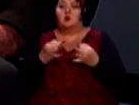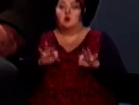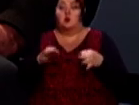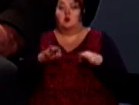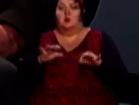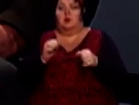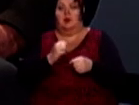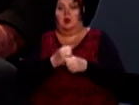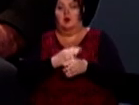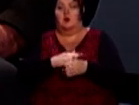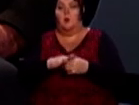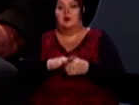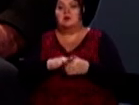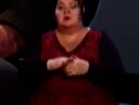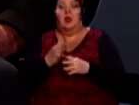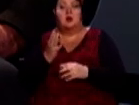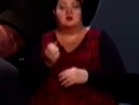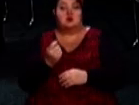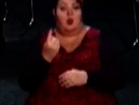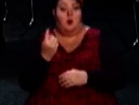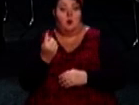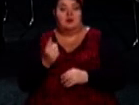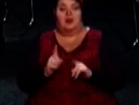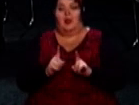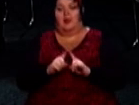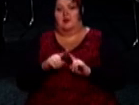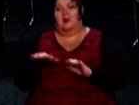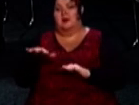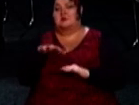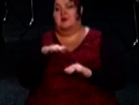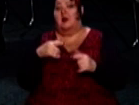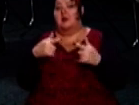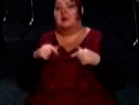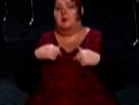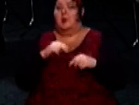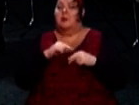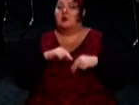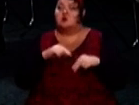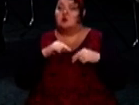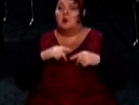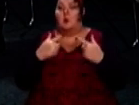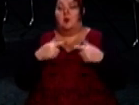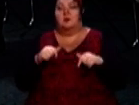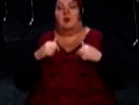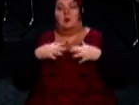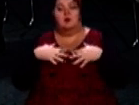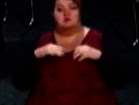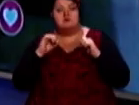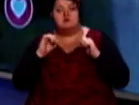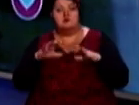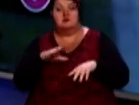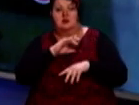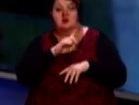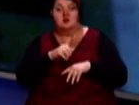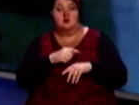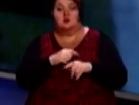робляться. Ще одна така сфера, там, де ми працюємо, там, де ми прикладаємо свої зусилля нашим